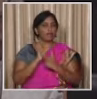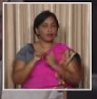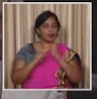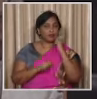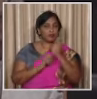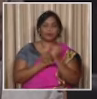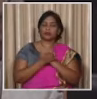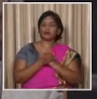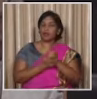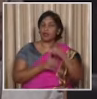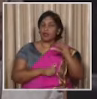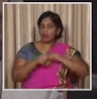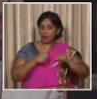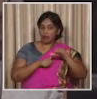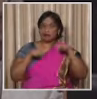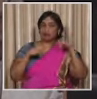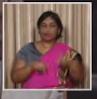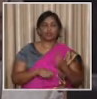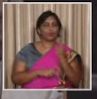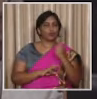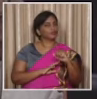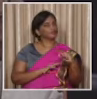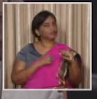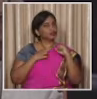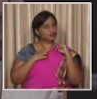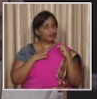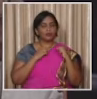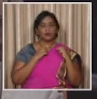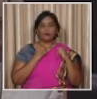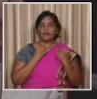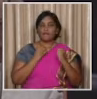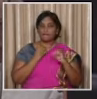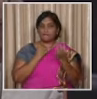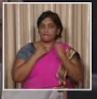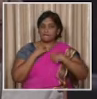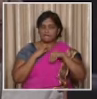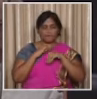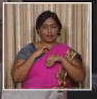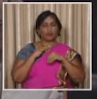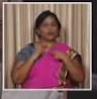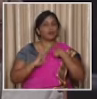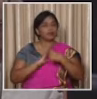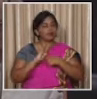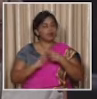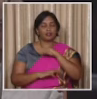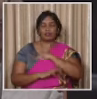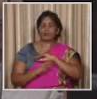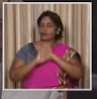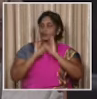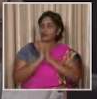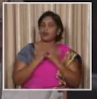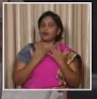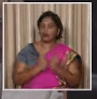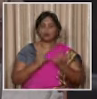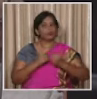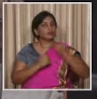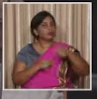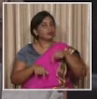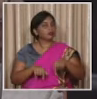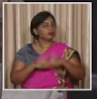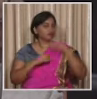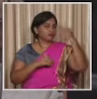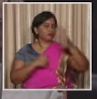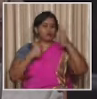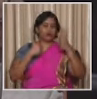සියලු ආයතනයන් දැන් රුපියල් ශක්තිමත් වීමේ වාසිය ලැබෙනවා. මුළු රටට මේ වාසිය ලැබෙනවා. ඉදිරියේ මීටත්